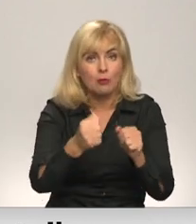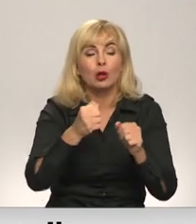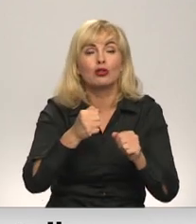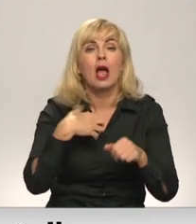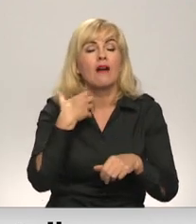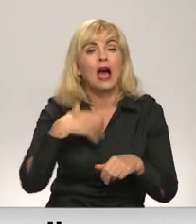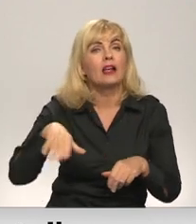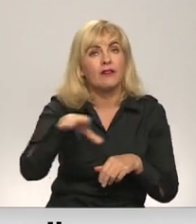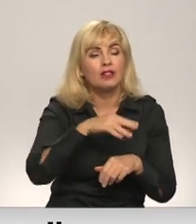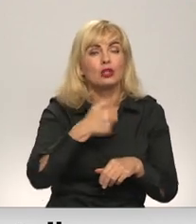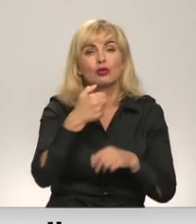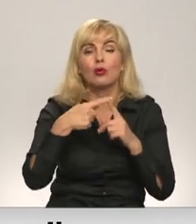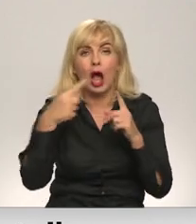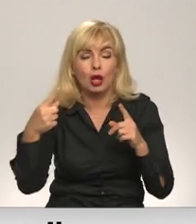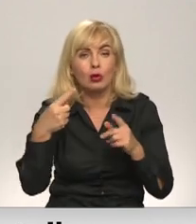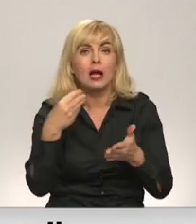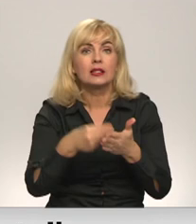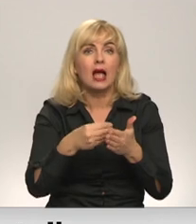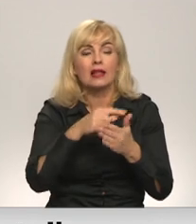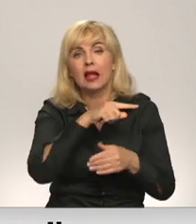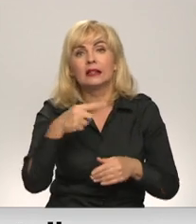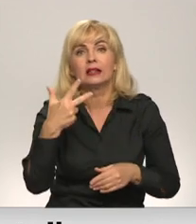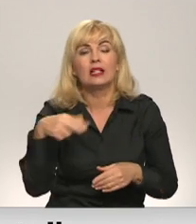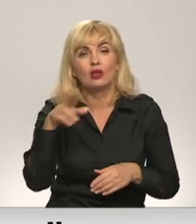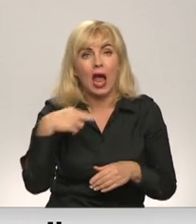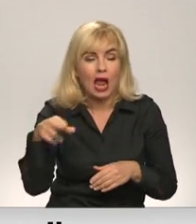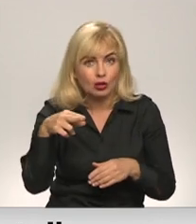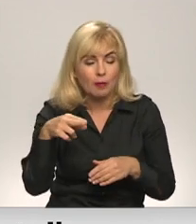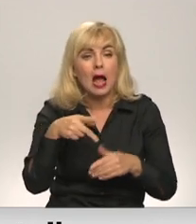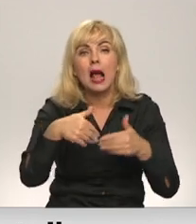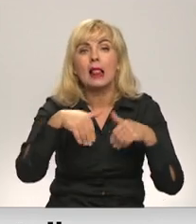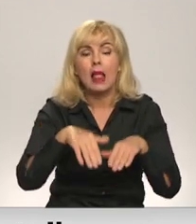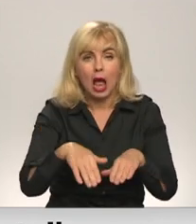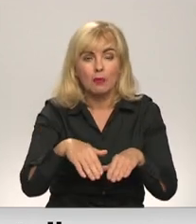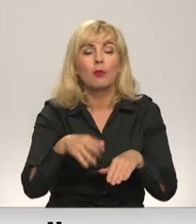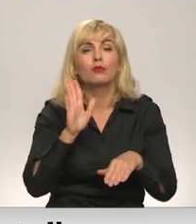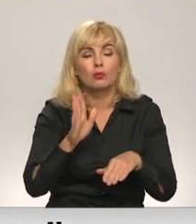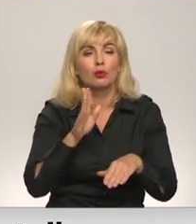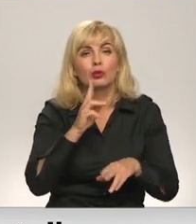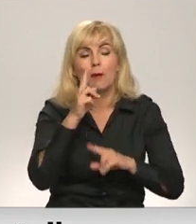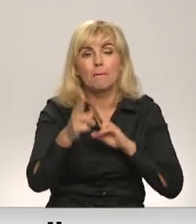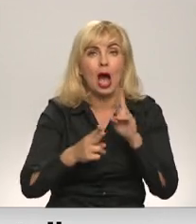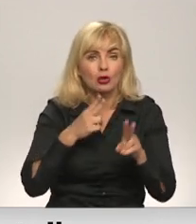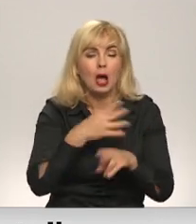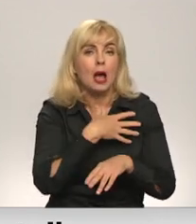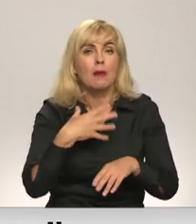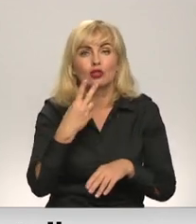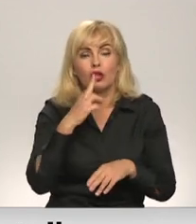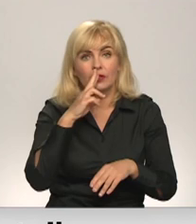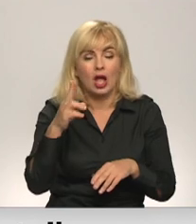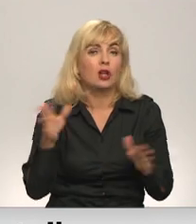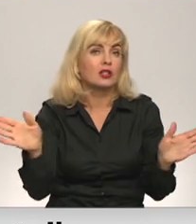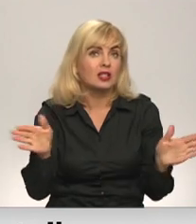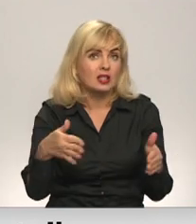visu gadu, turklāt to cena pieaugtu līdz 3 eiro. Ministrijas lēmums visticamāk tikšot pārsūdzēs. Pašvaldība divu nedēļu laikā